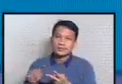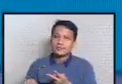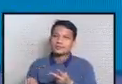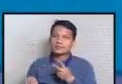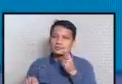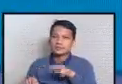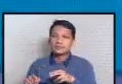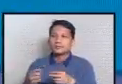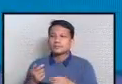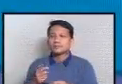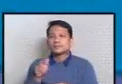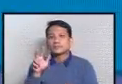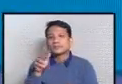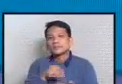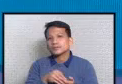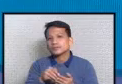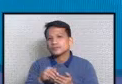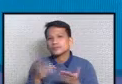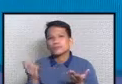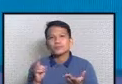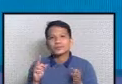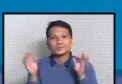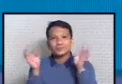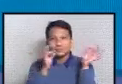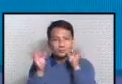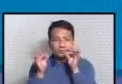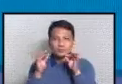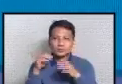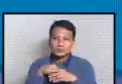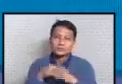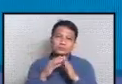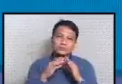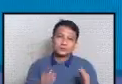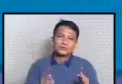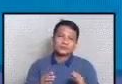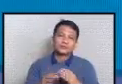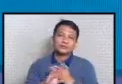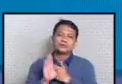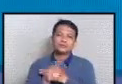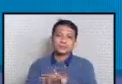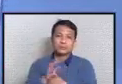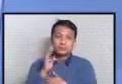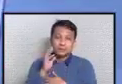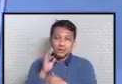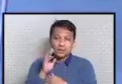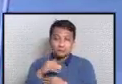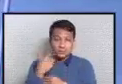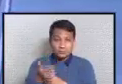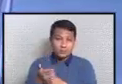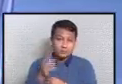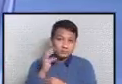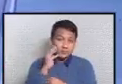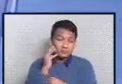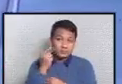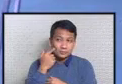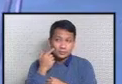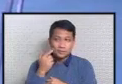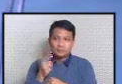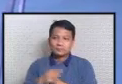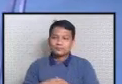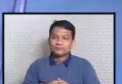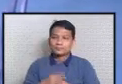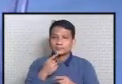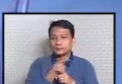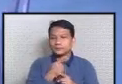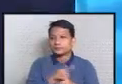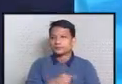nakita ang higit 3 milyong pisong halaga ng shabu. Alamin ang iba pang detalye sa Balita 123 ni Chang Margs. Chang Margs.